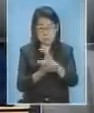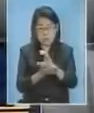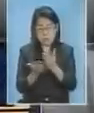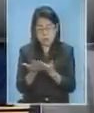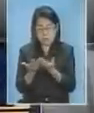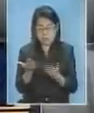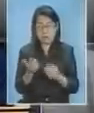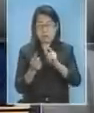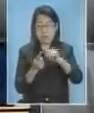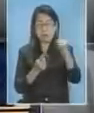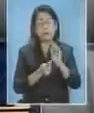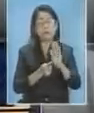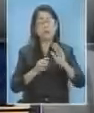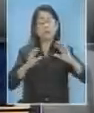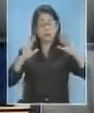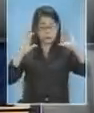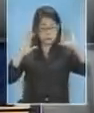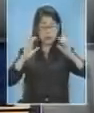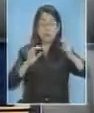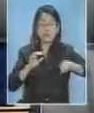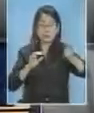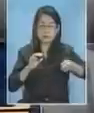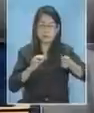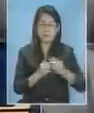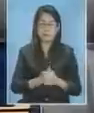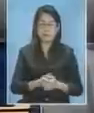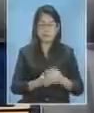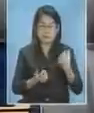ที่จัดโดยรัฐบาลชุดปัจจุบัน